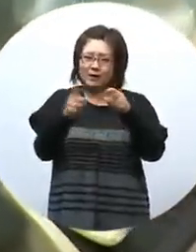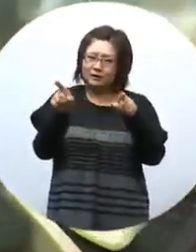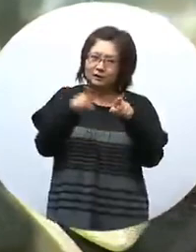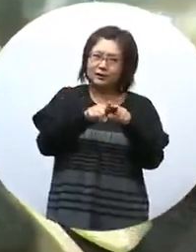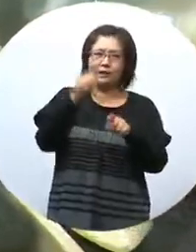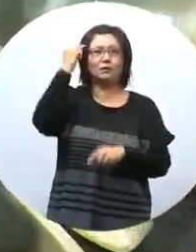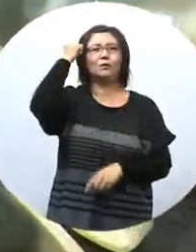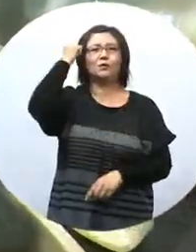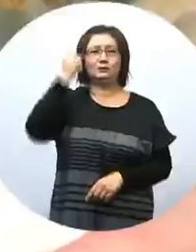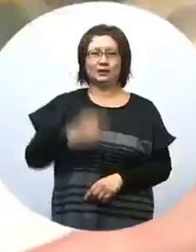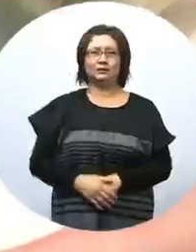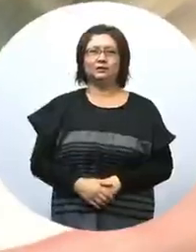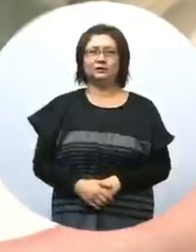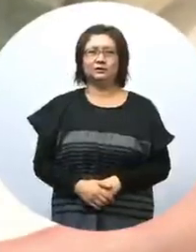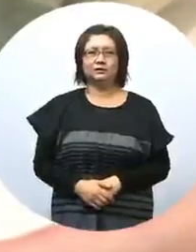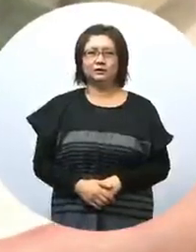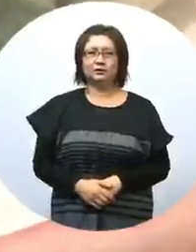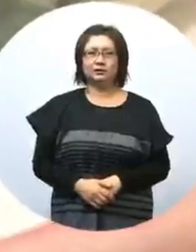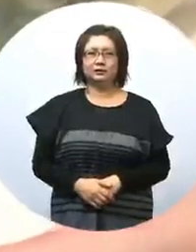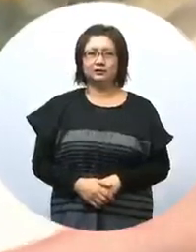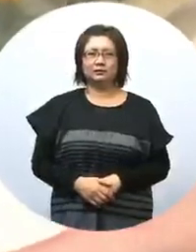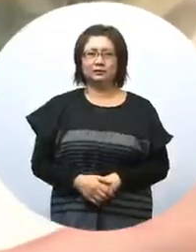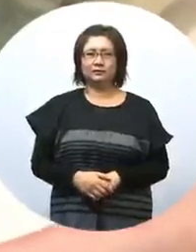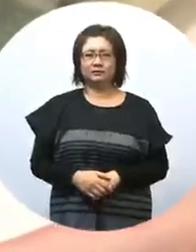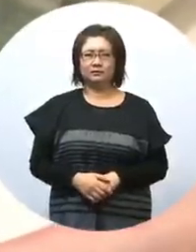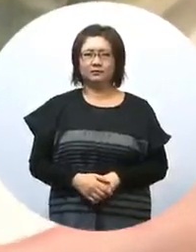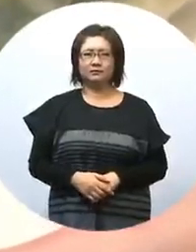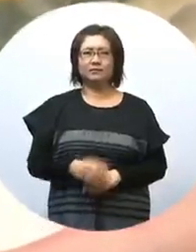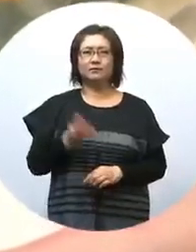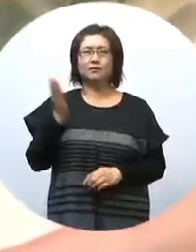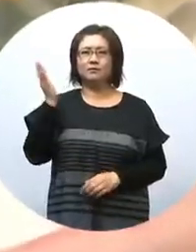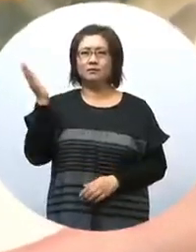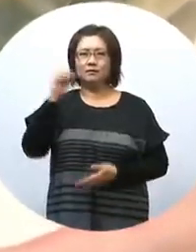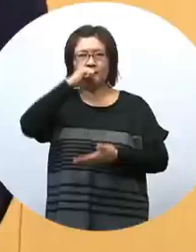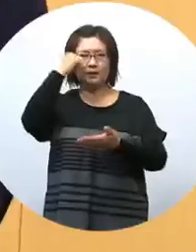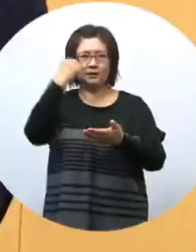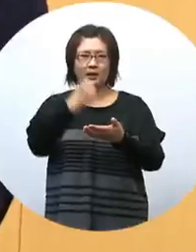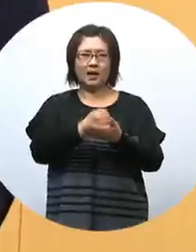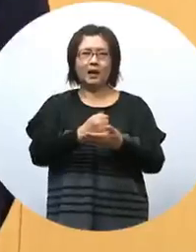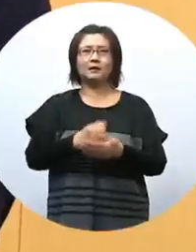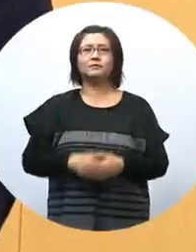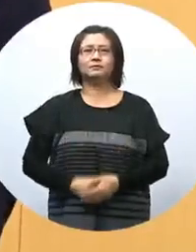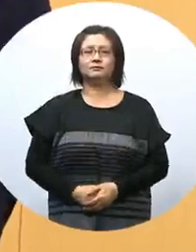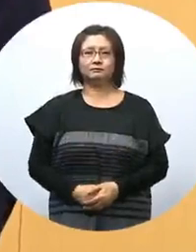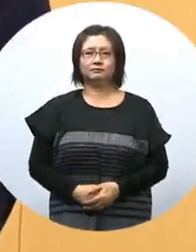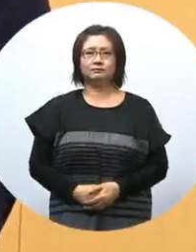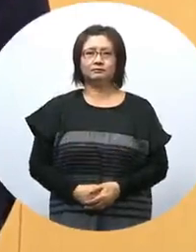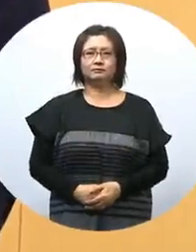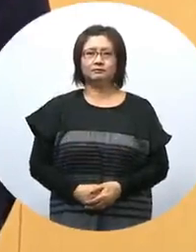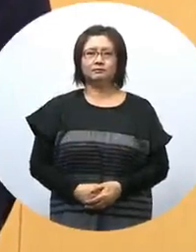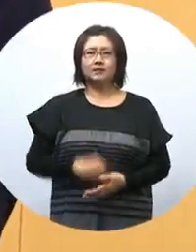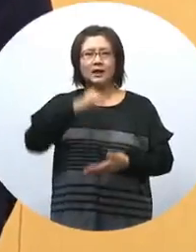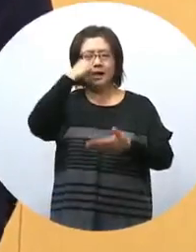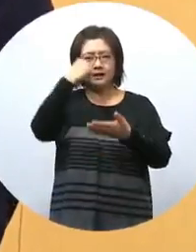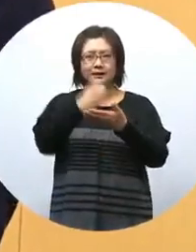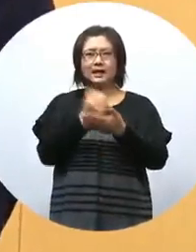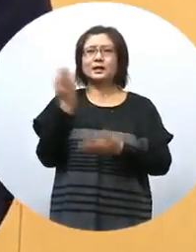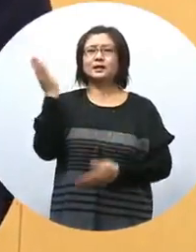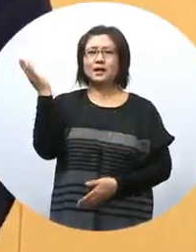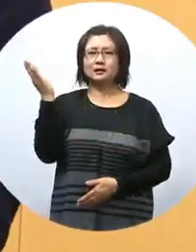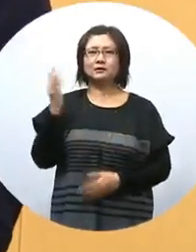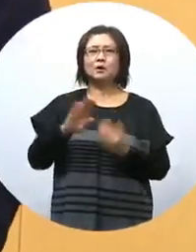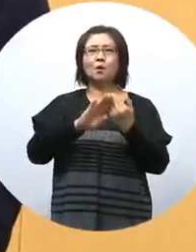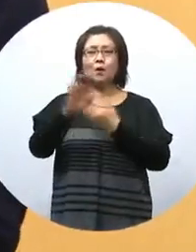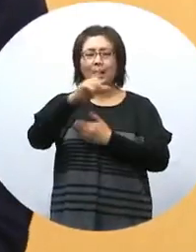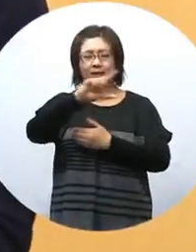い。 お皿に盛り付けたら完成です。 これでほうれん草の餃子の完成です。 他